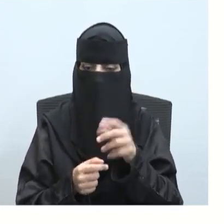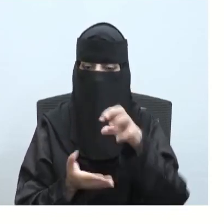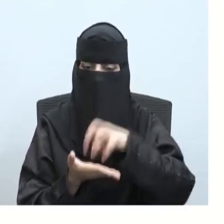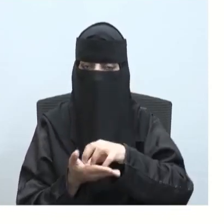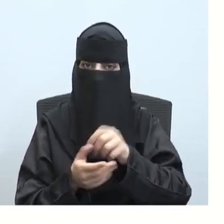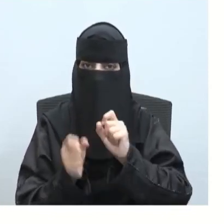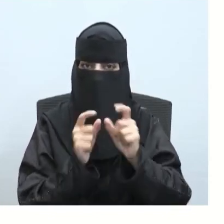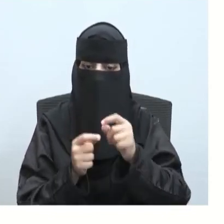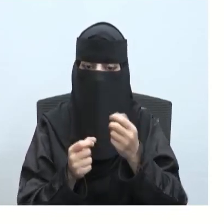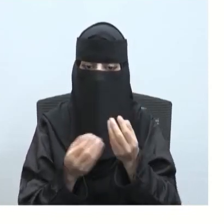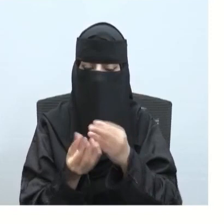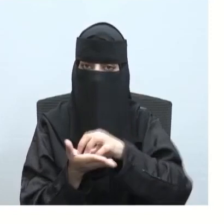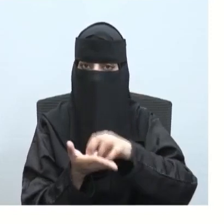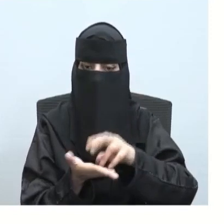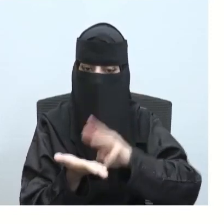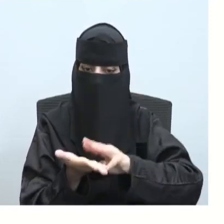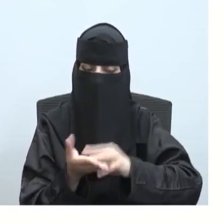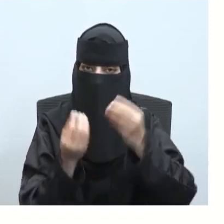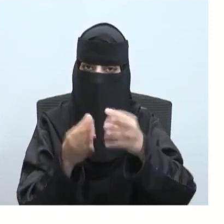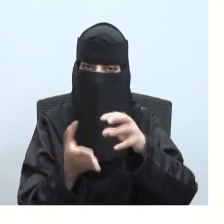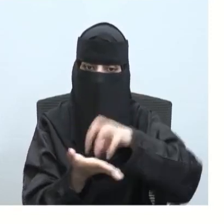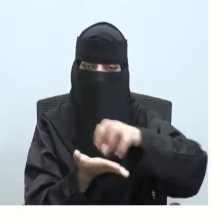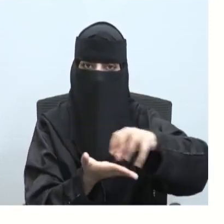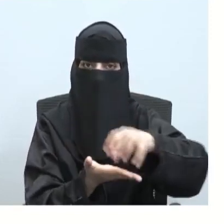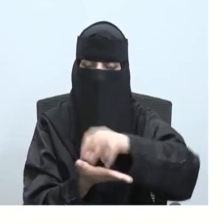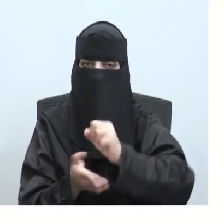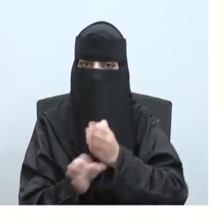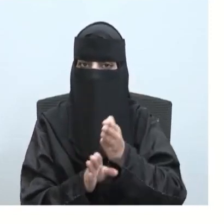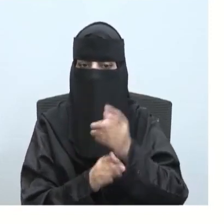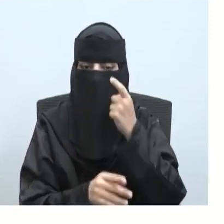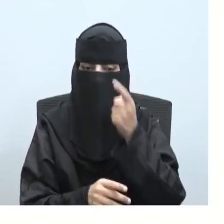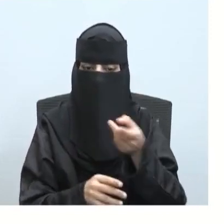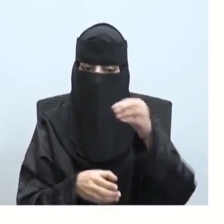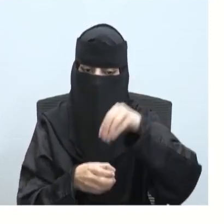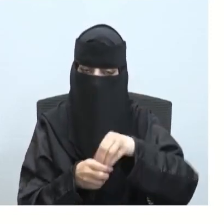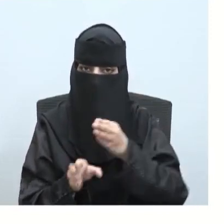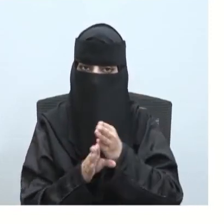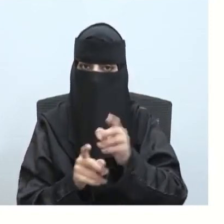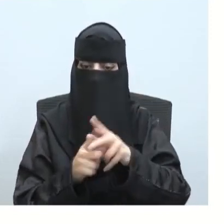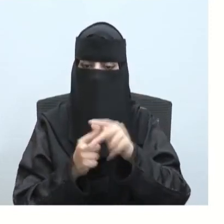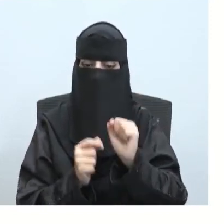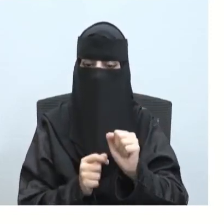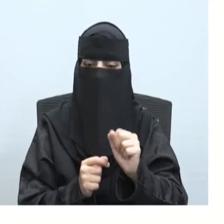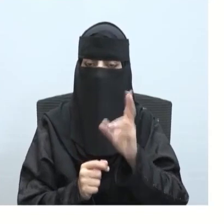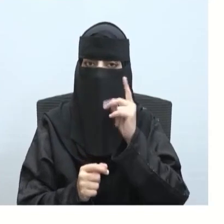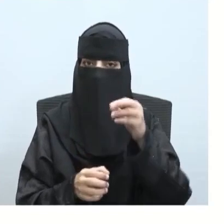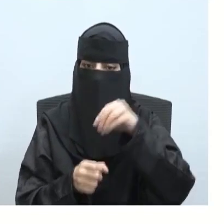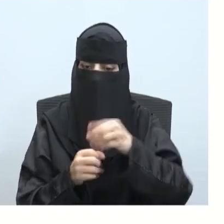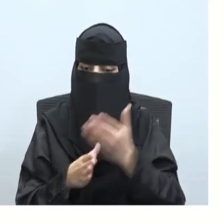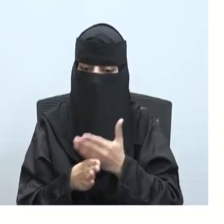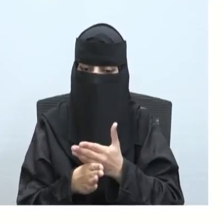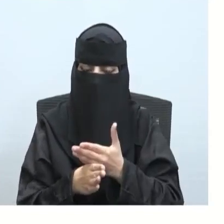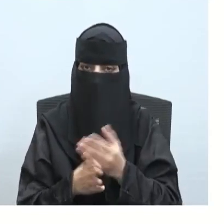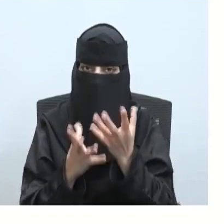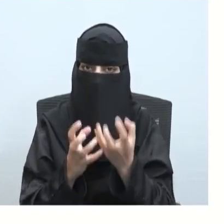أصبح لتقنيات إنترنت الأشياء تأثير كبير على جميع مجالات الحياة بما فيها المجالات الصناعية، وذلك من